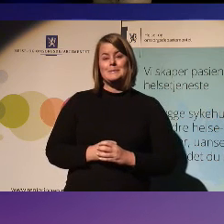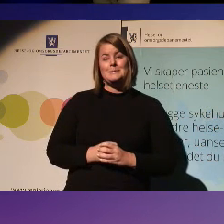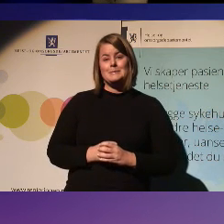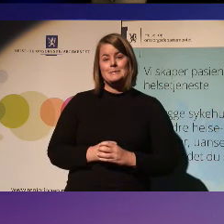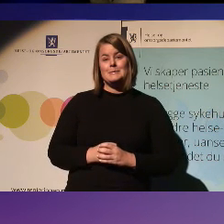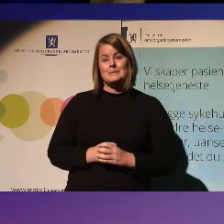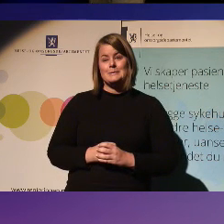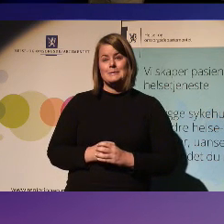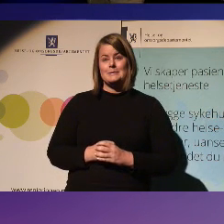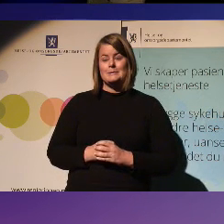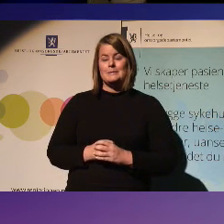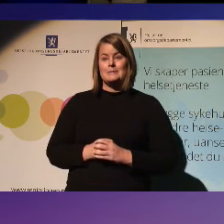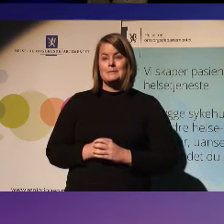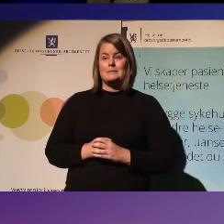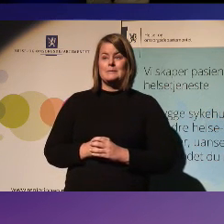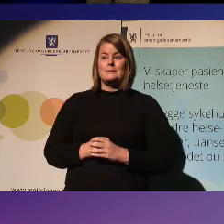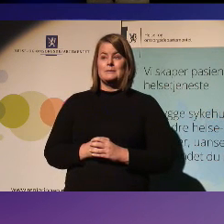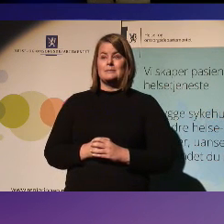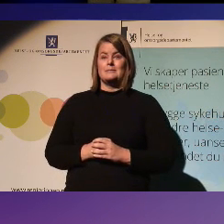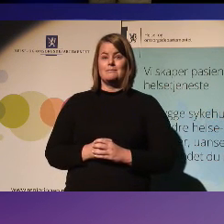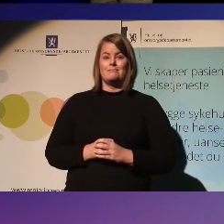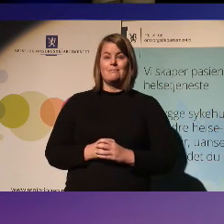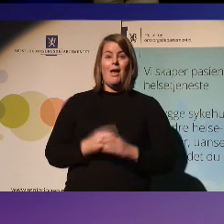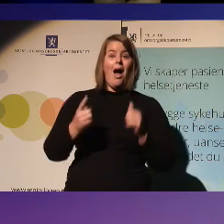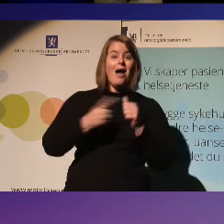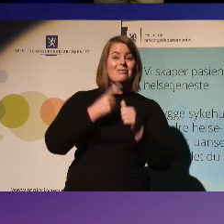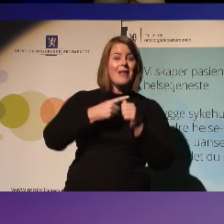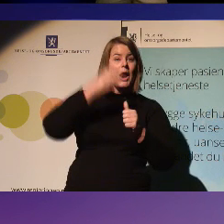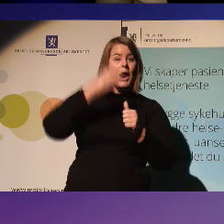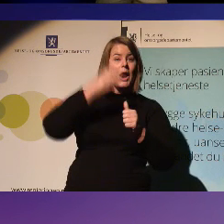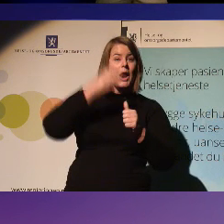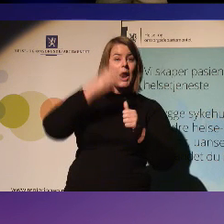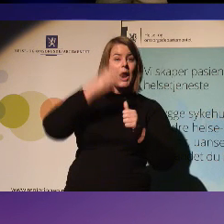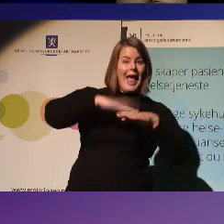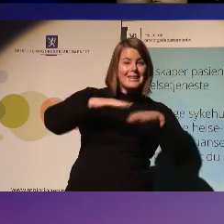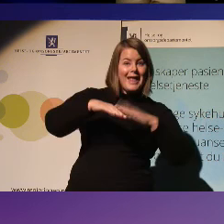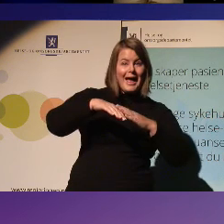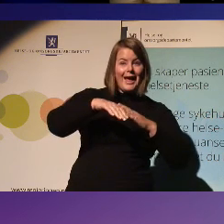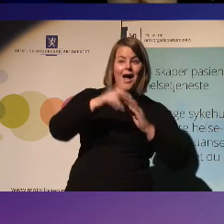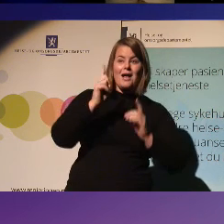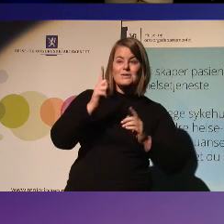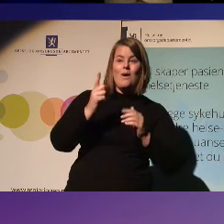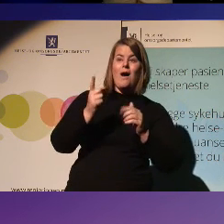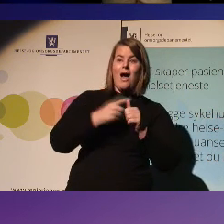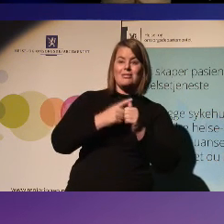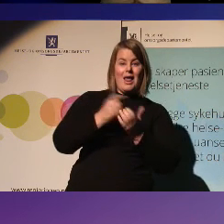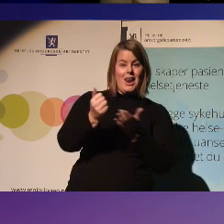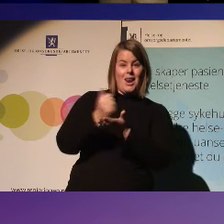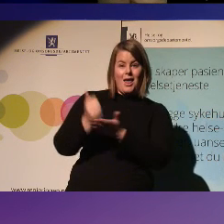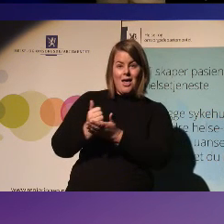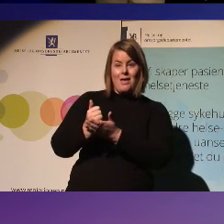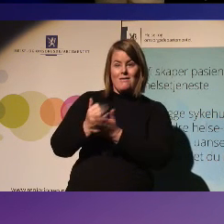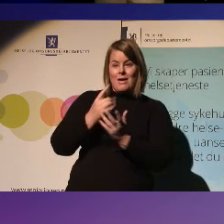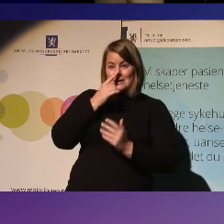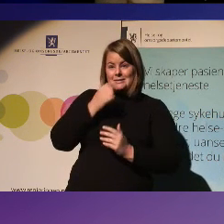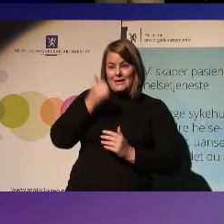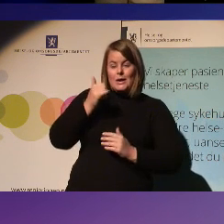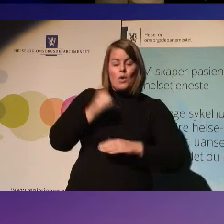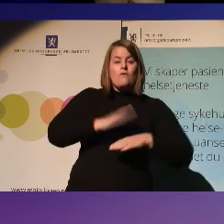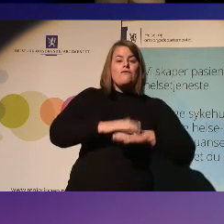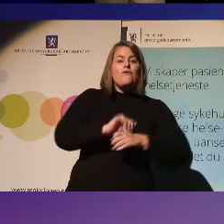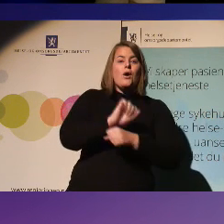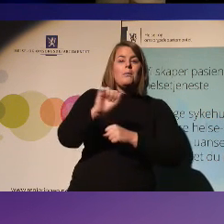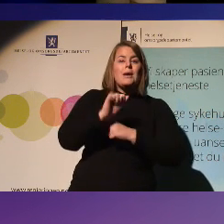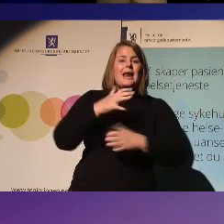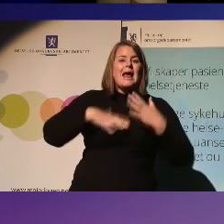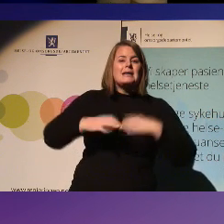i forhold til hoder og hender her, så det jo ikke noe tvil om hva som kinderegget. Det jo forebyggende helsearbeid. Lykkes